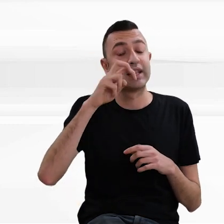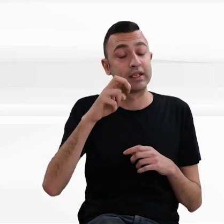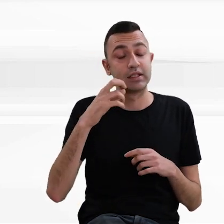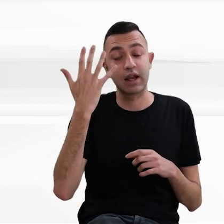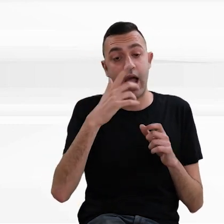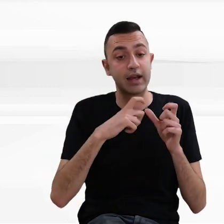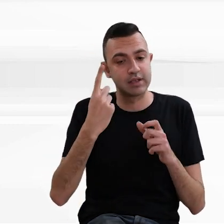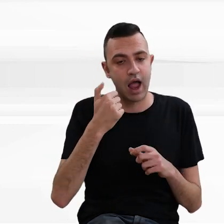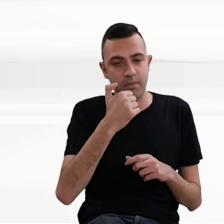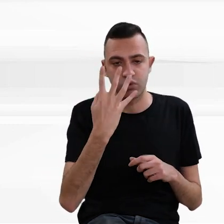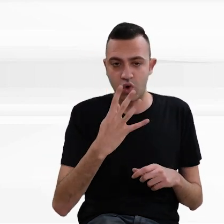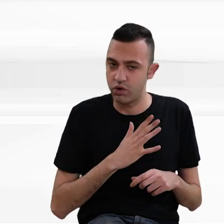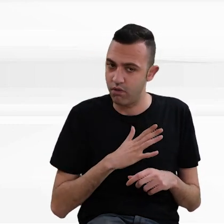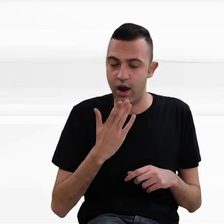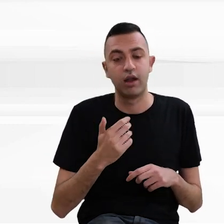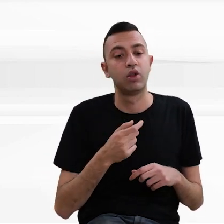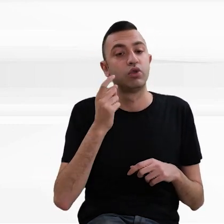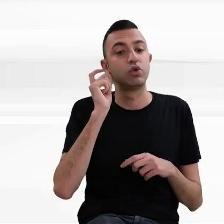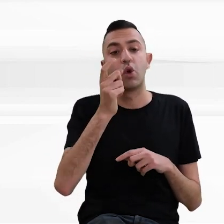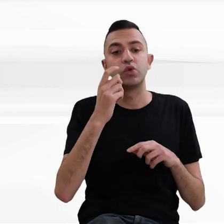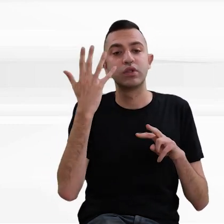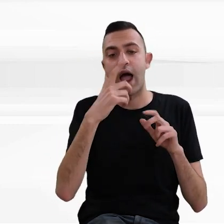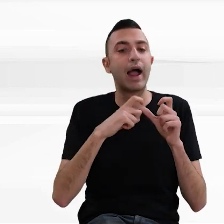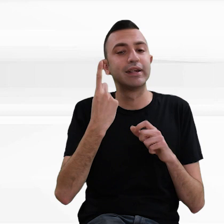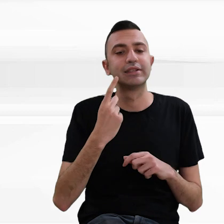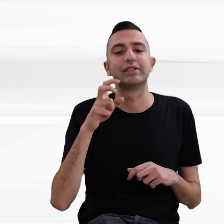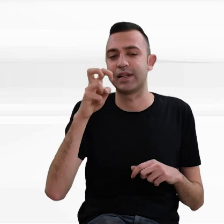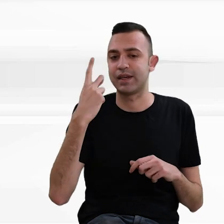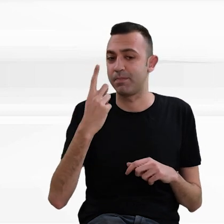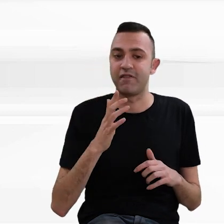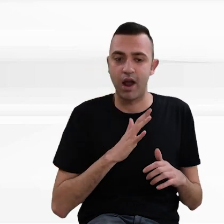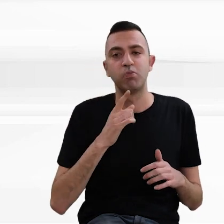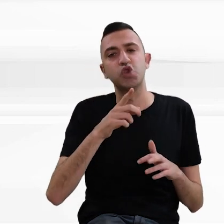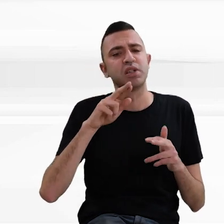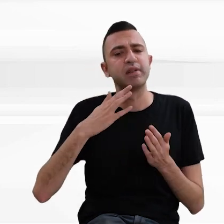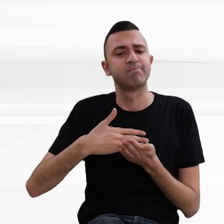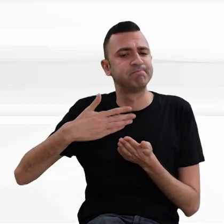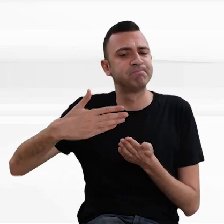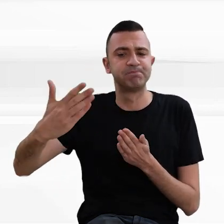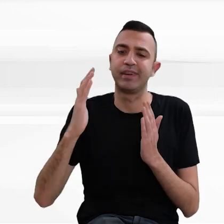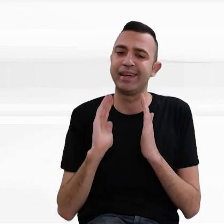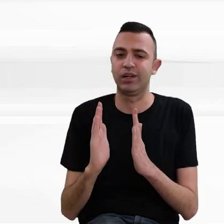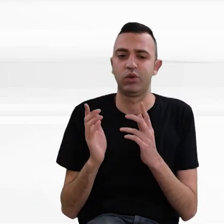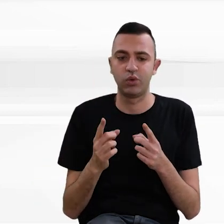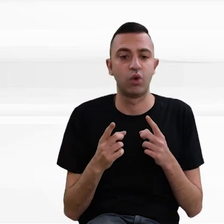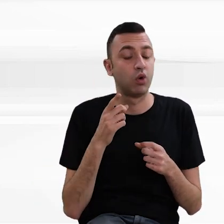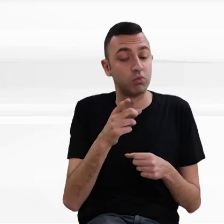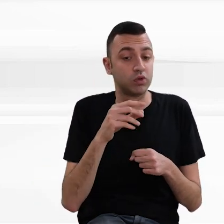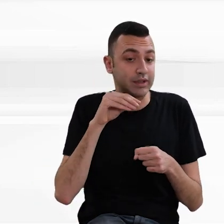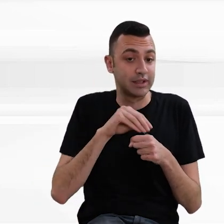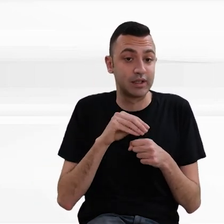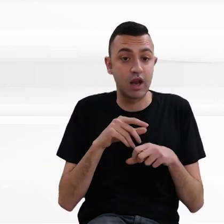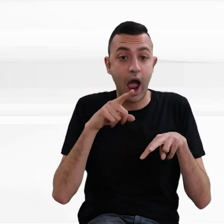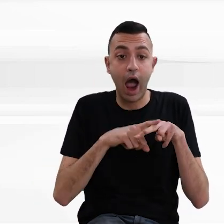64 var dokuzun karesi 81 var bu şekilde devam ediyor sevgili öğrenciler burada